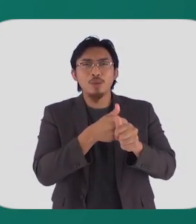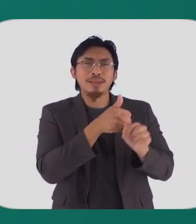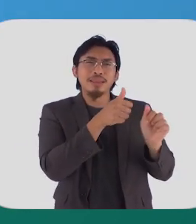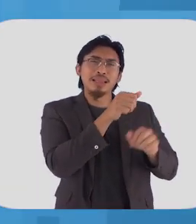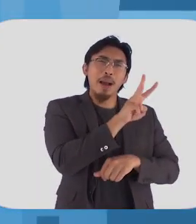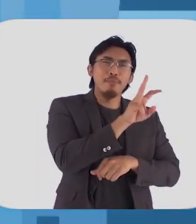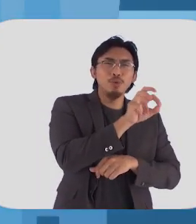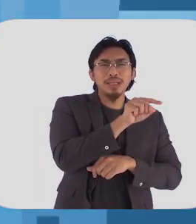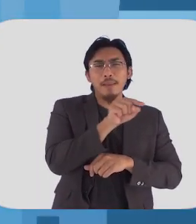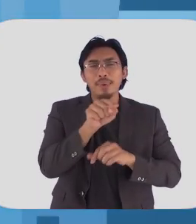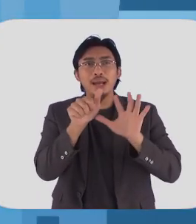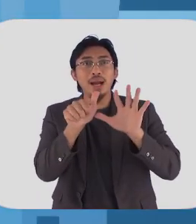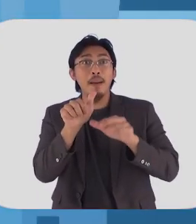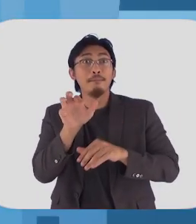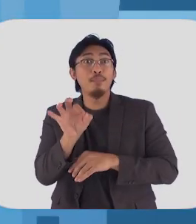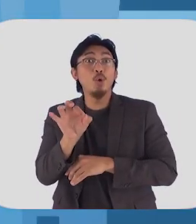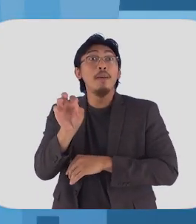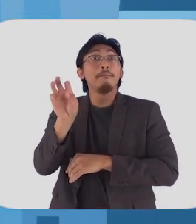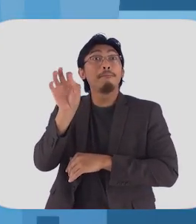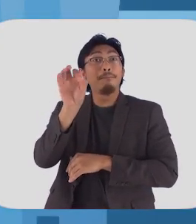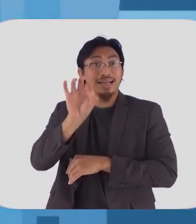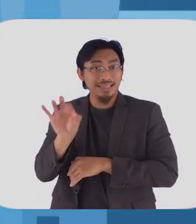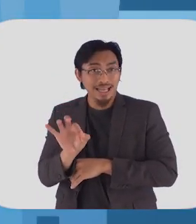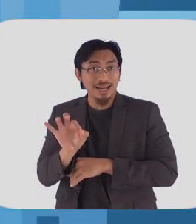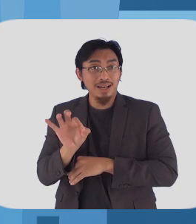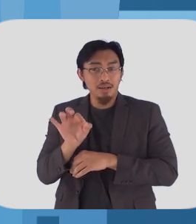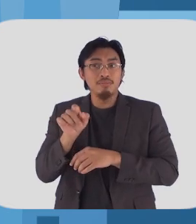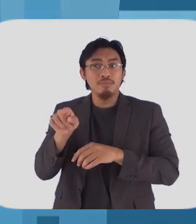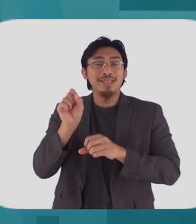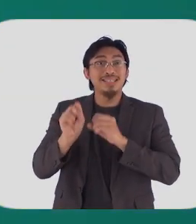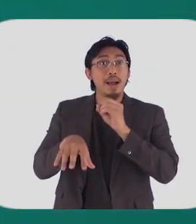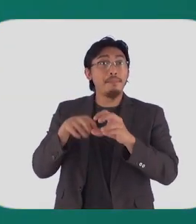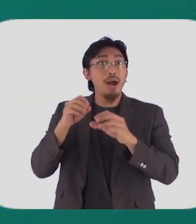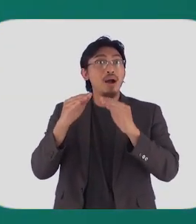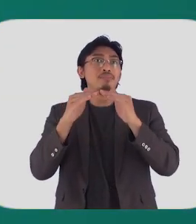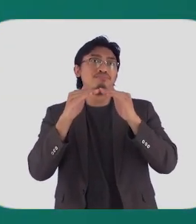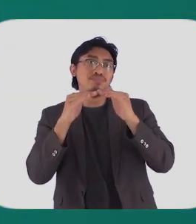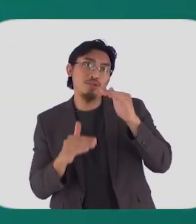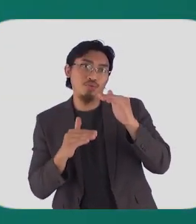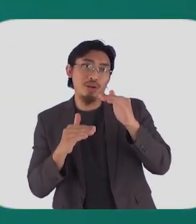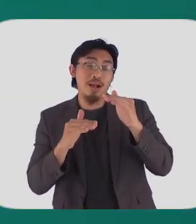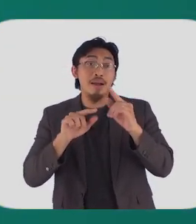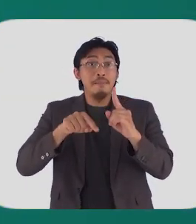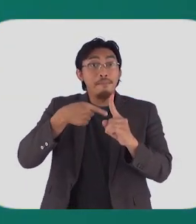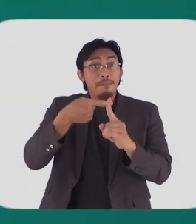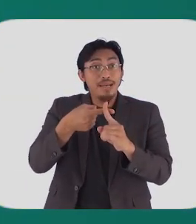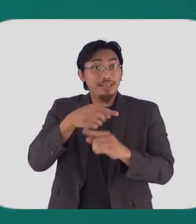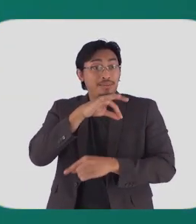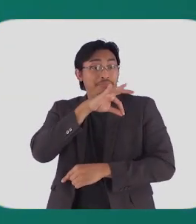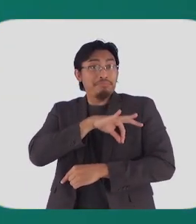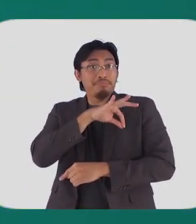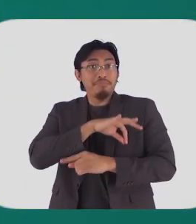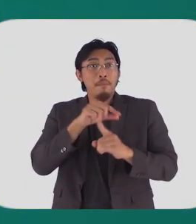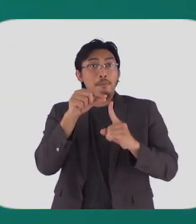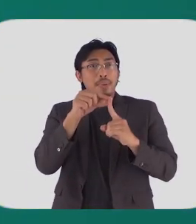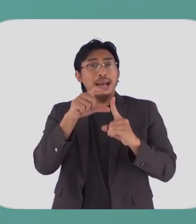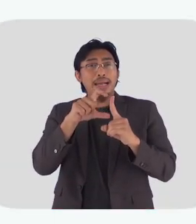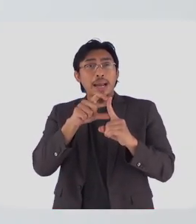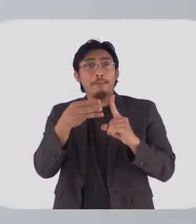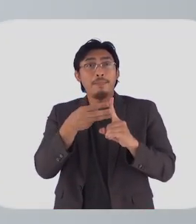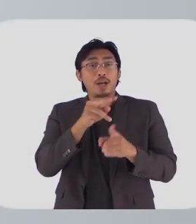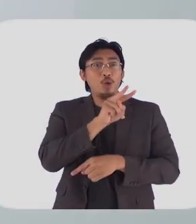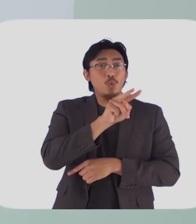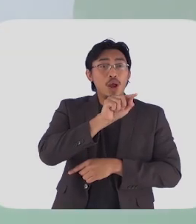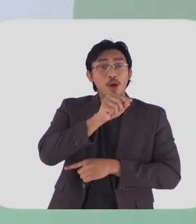30-60% limbah dapat dikurangi pada setiap sektor, menghasilkan peningkatan PDB sebesar 2,3%